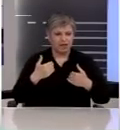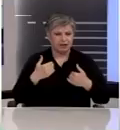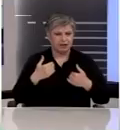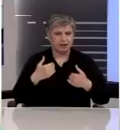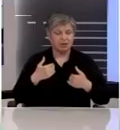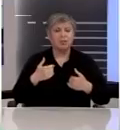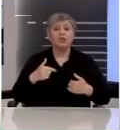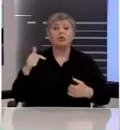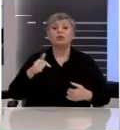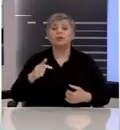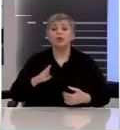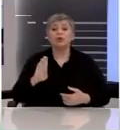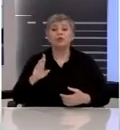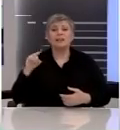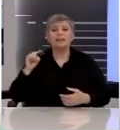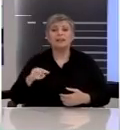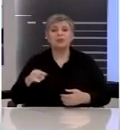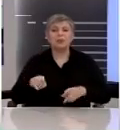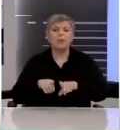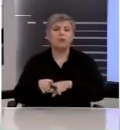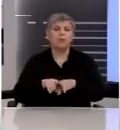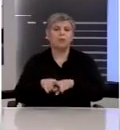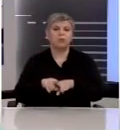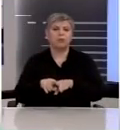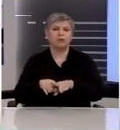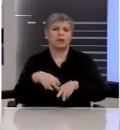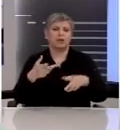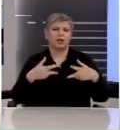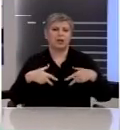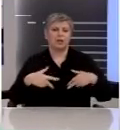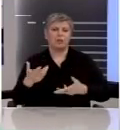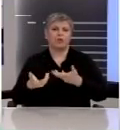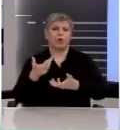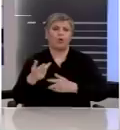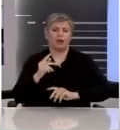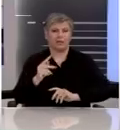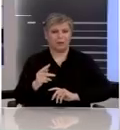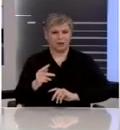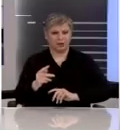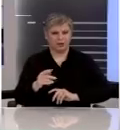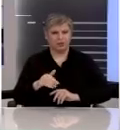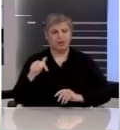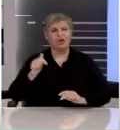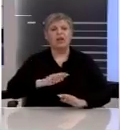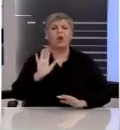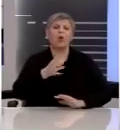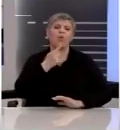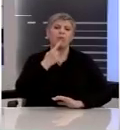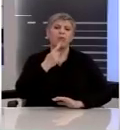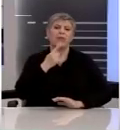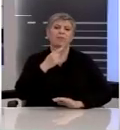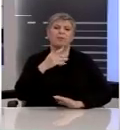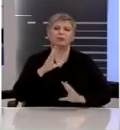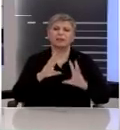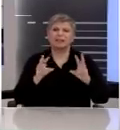Καμένου. Δεν θα σταθώ σε όλα τα αποκαλυπτικά και διασκεδαστικά υπόθηκαν σε αυτό εδώ το βήμα